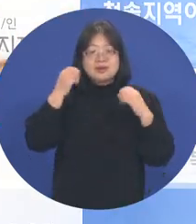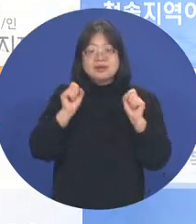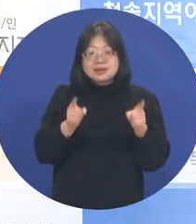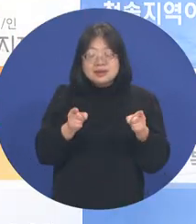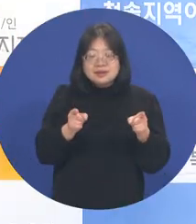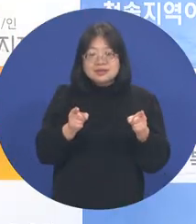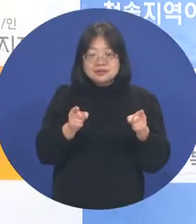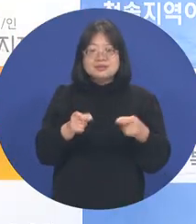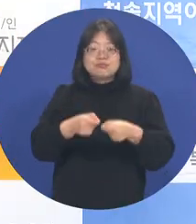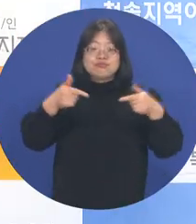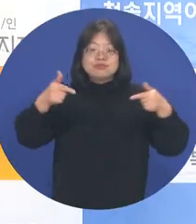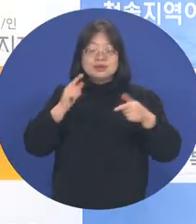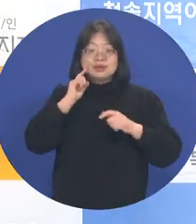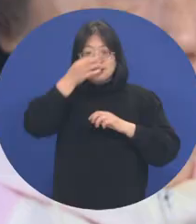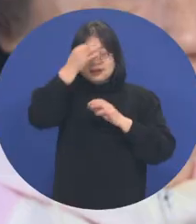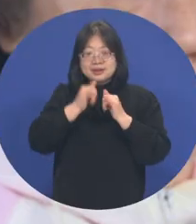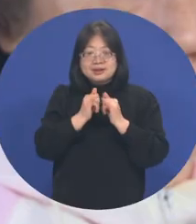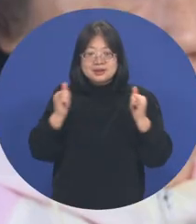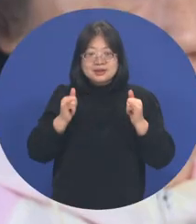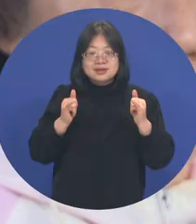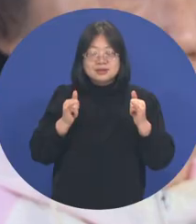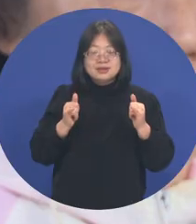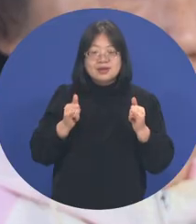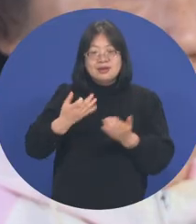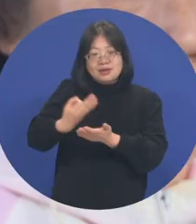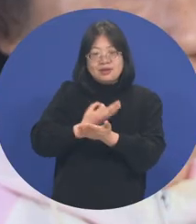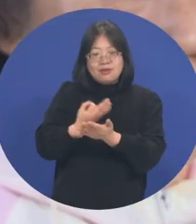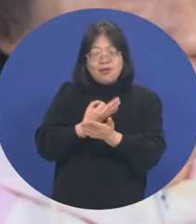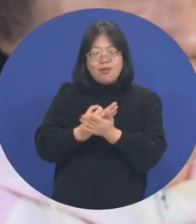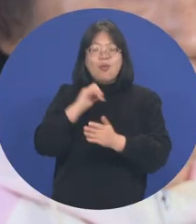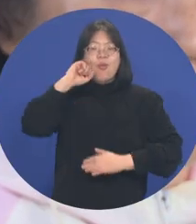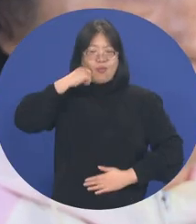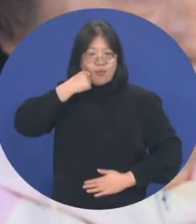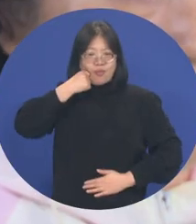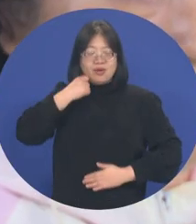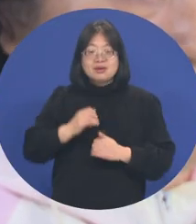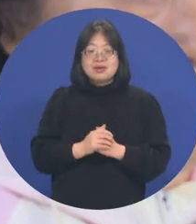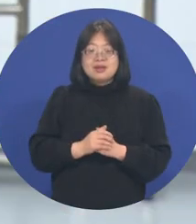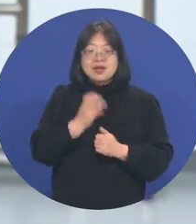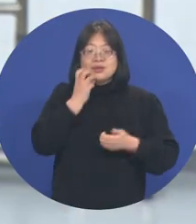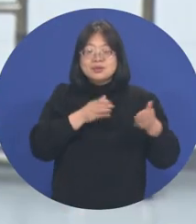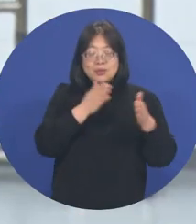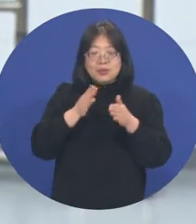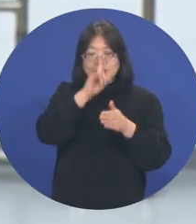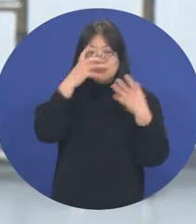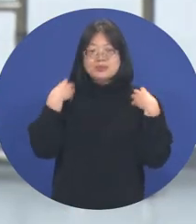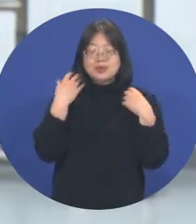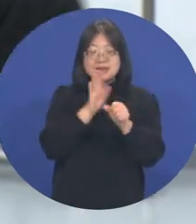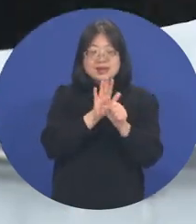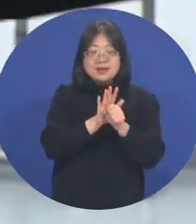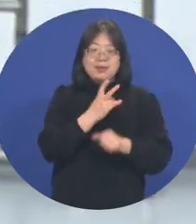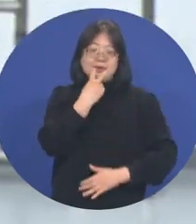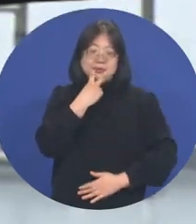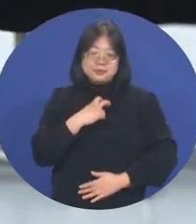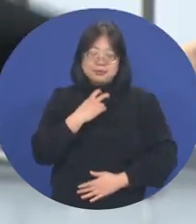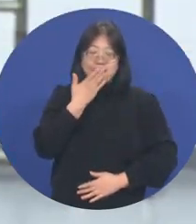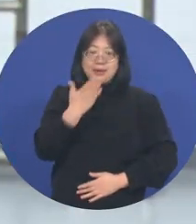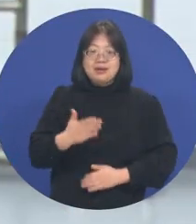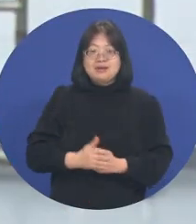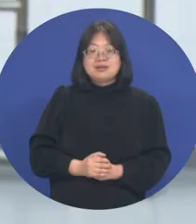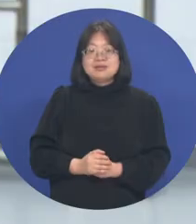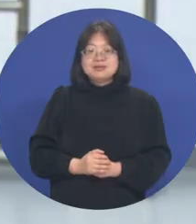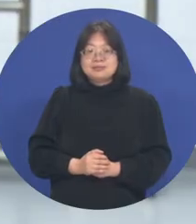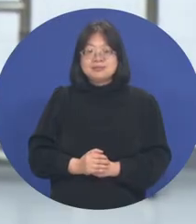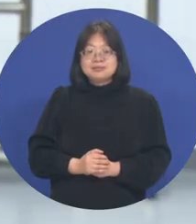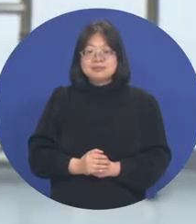공양 기회도 생기고 특히 예술인들은 경제적인 면에서도 어려움이 큰 편인데 경기도의 지원으로 두 마리 토끼를 모두